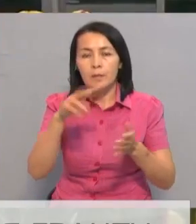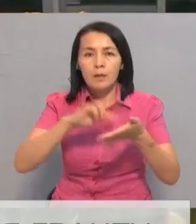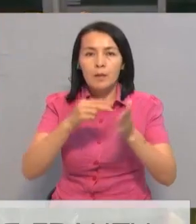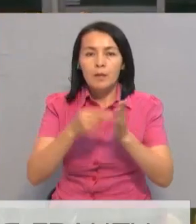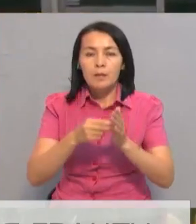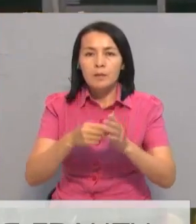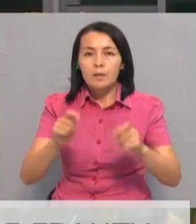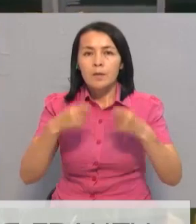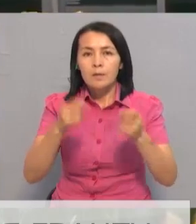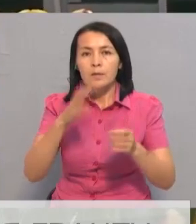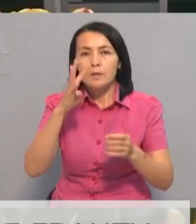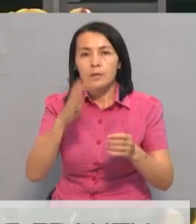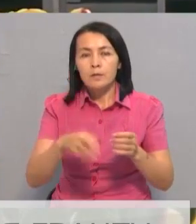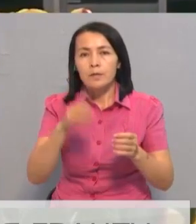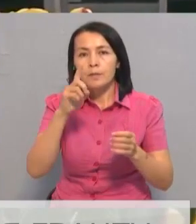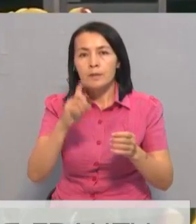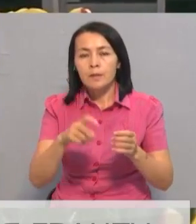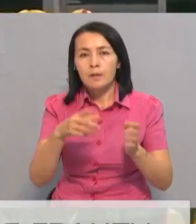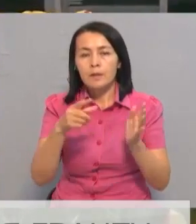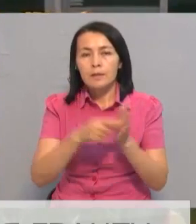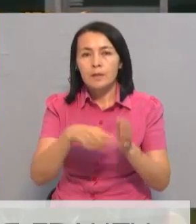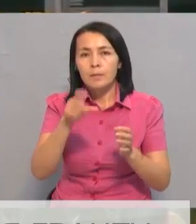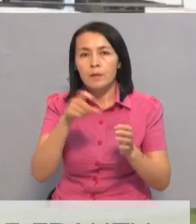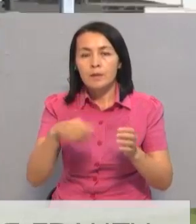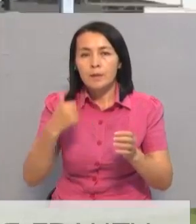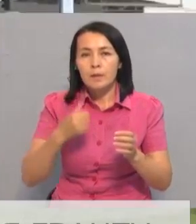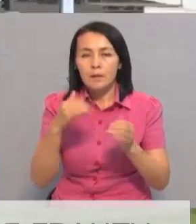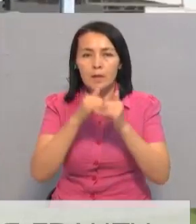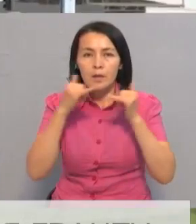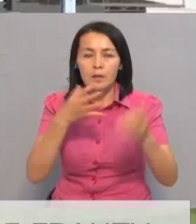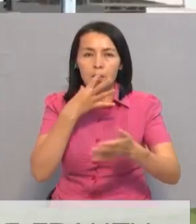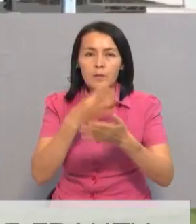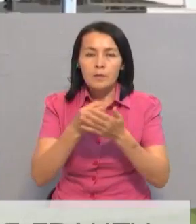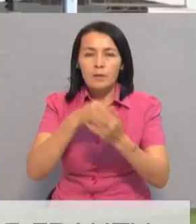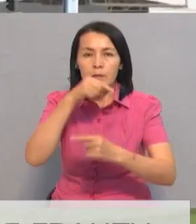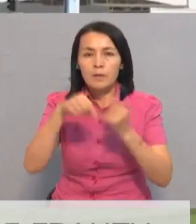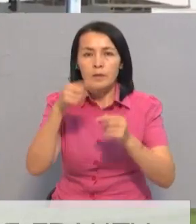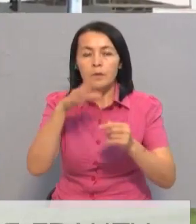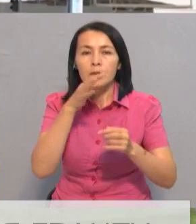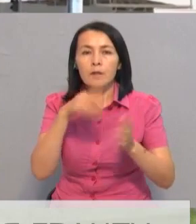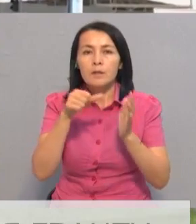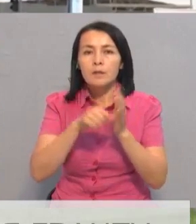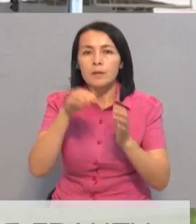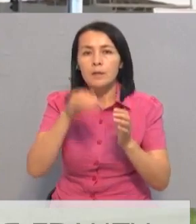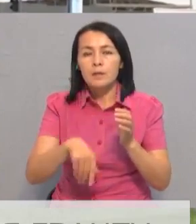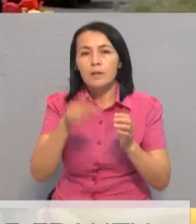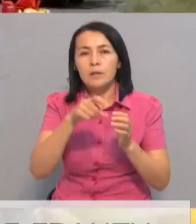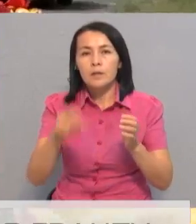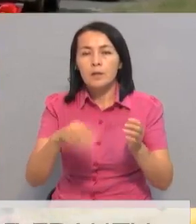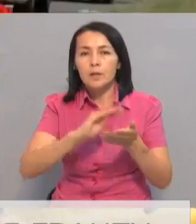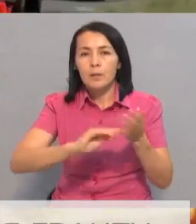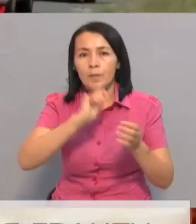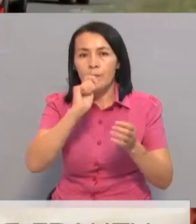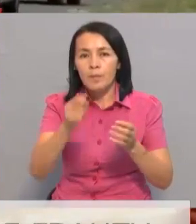планируется предоставить 447 гражданам активно развивающим свой бизнес на данный момент около 6 тысяч человек уже